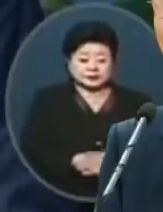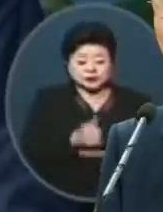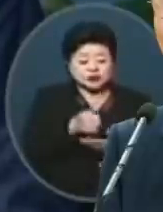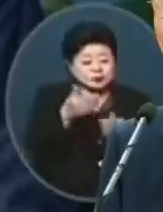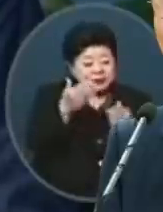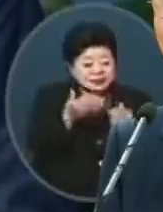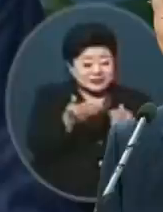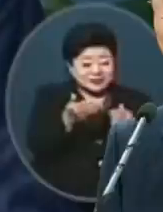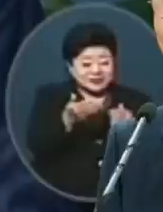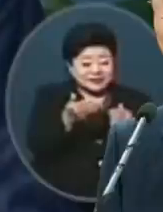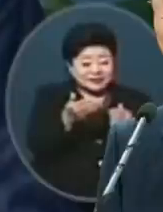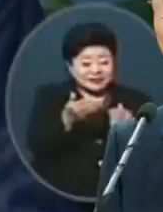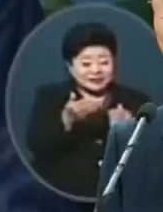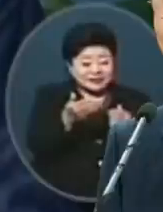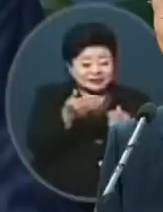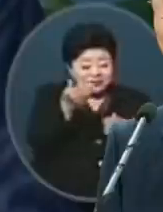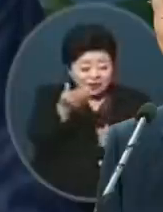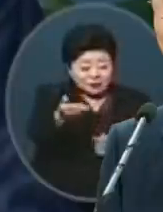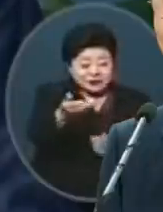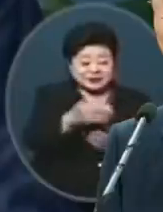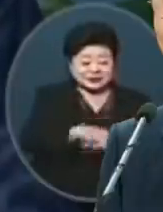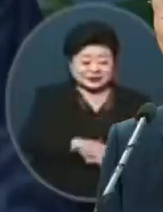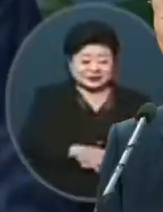주님께서 여러분